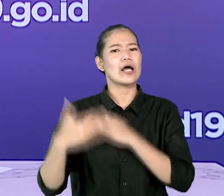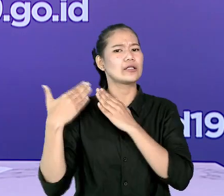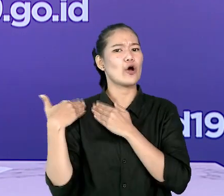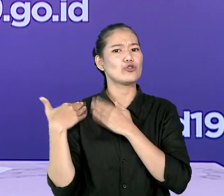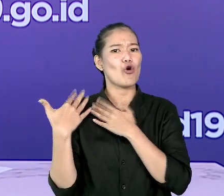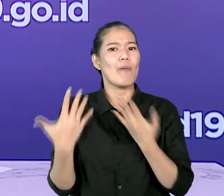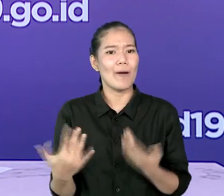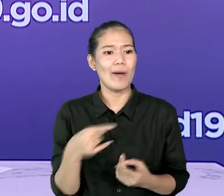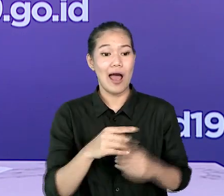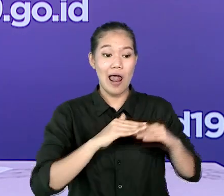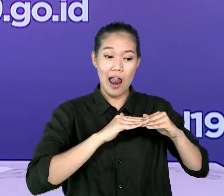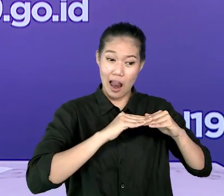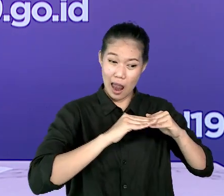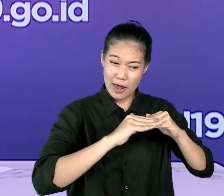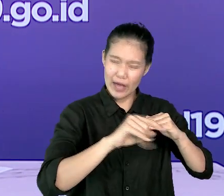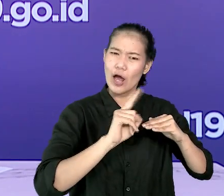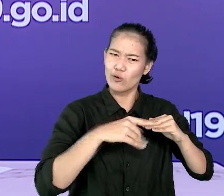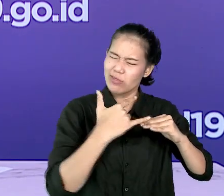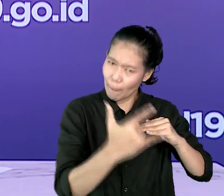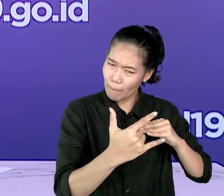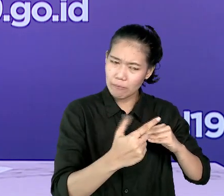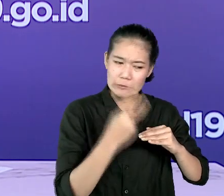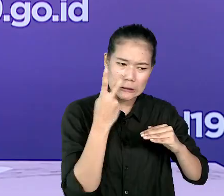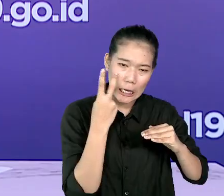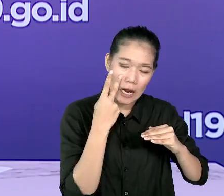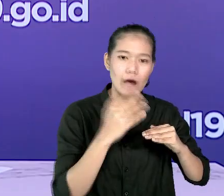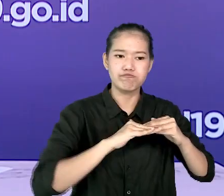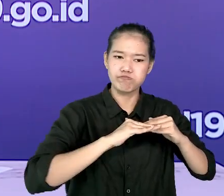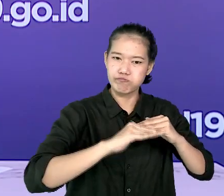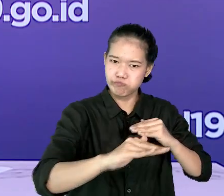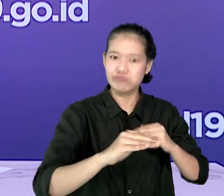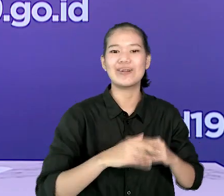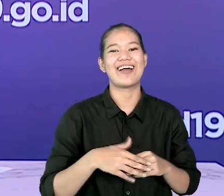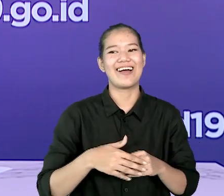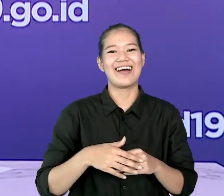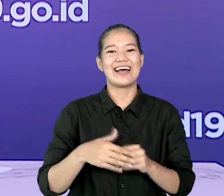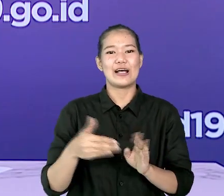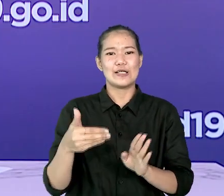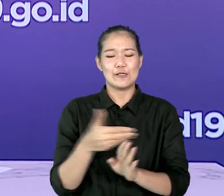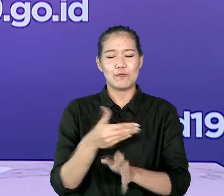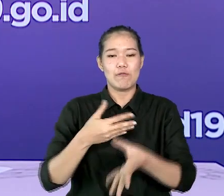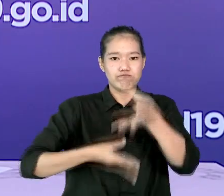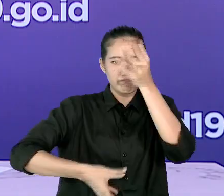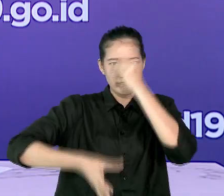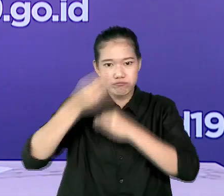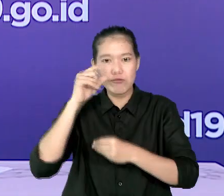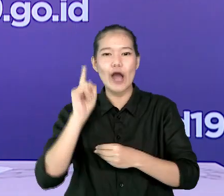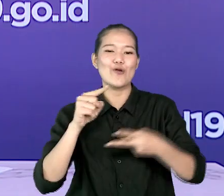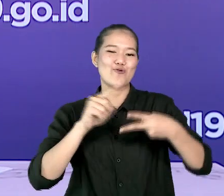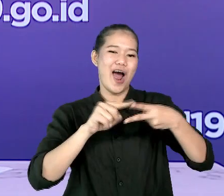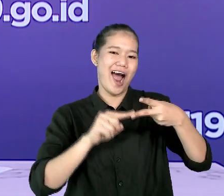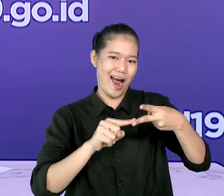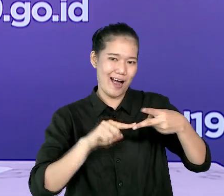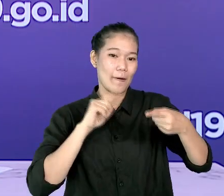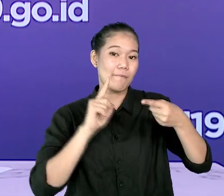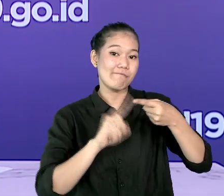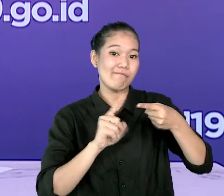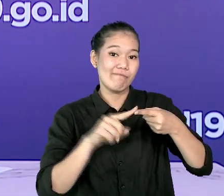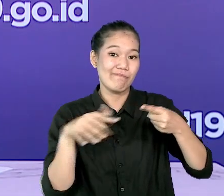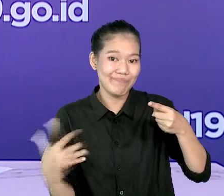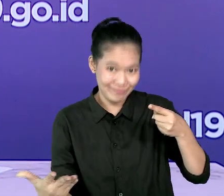mempertahankan kurva yang telah melandai ini. Terdapat 2 pelajaran utama yang harus menjadi catatan kita.